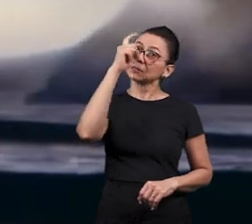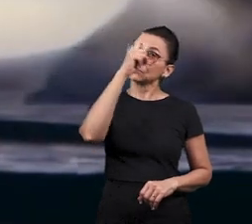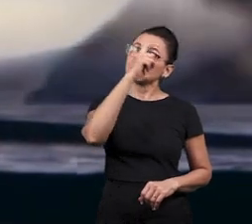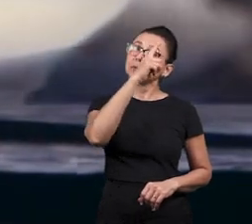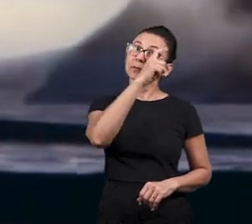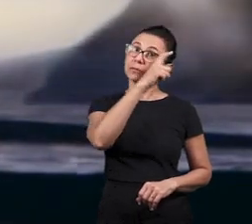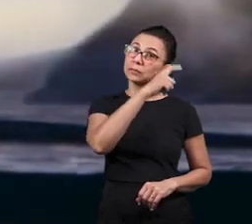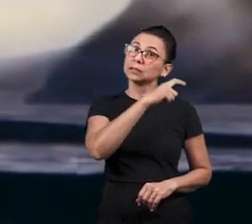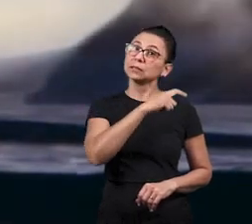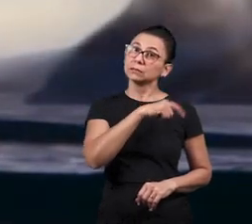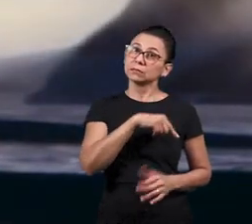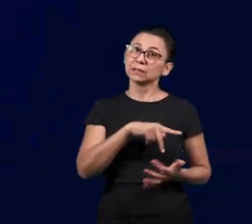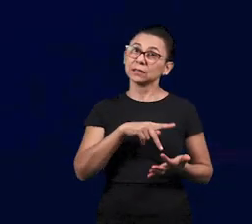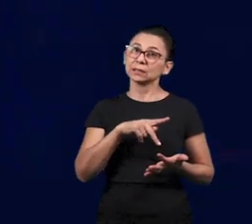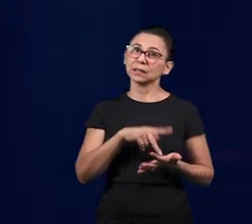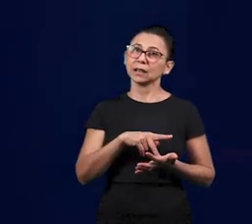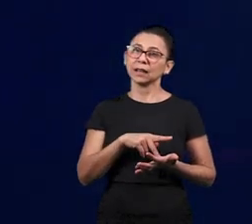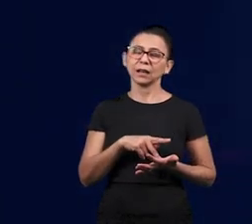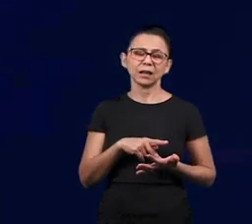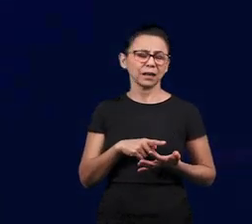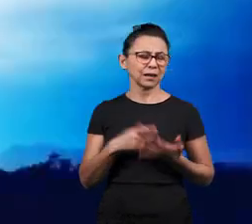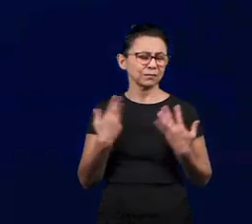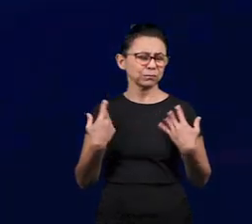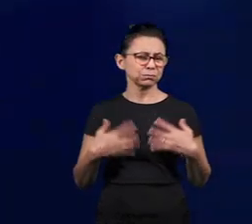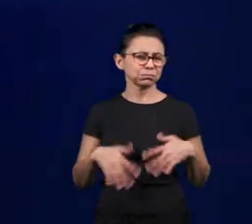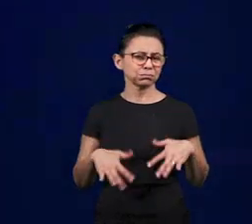Когда похоже, что все